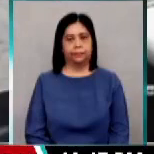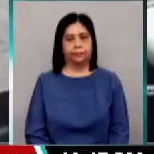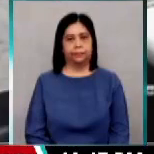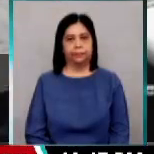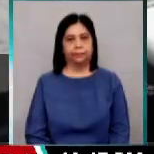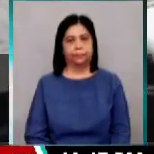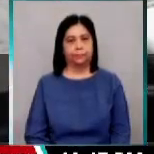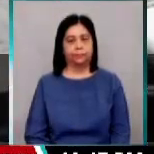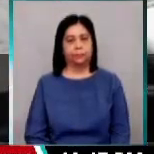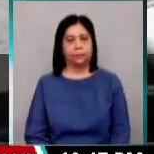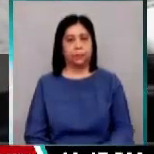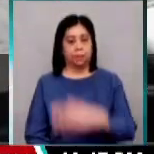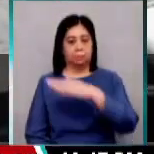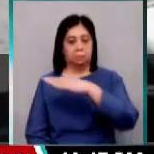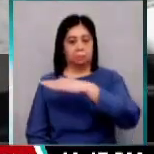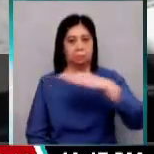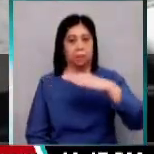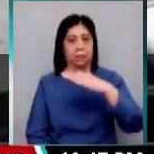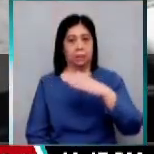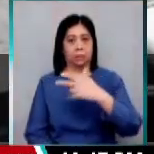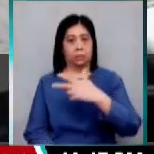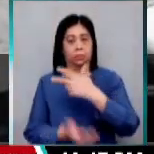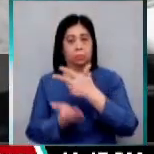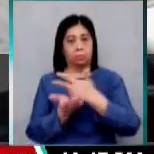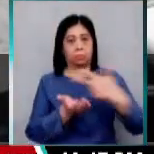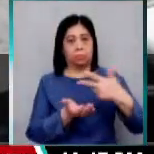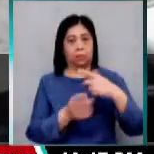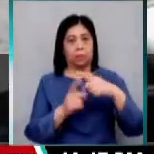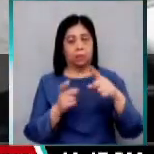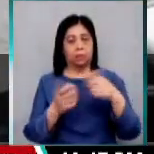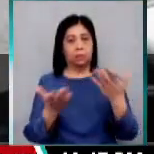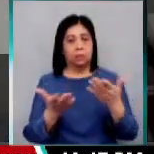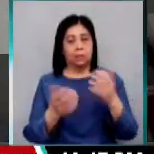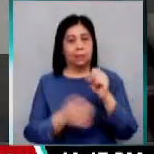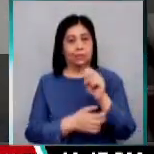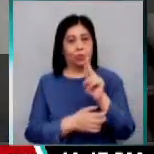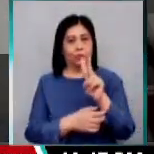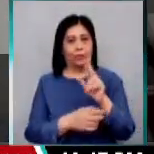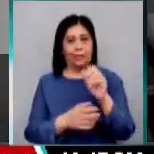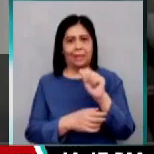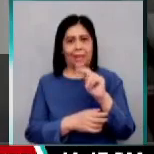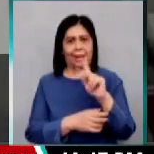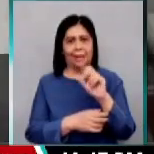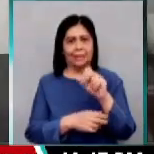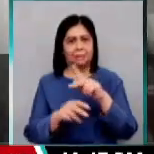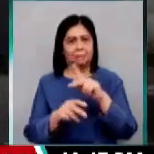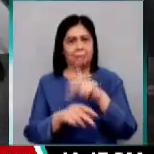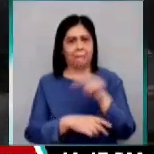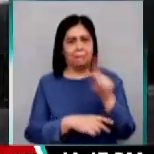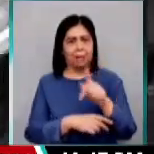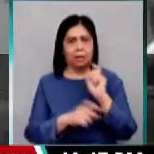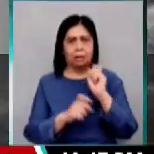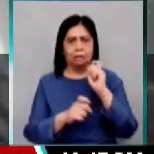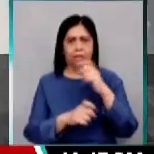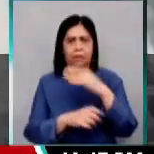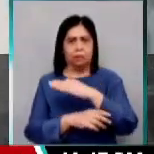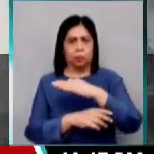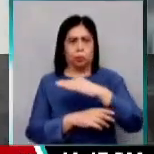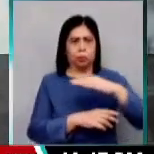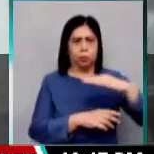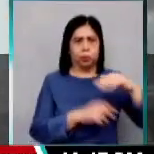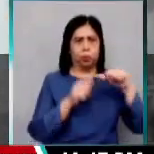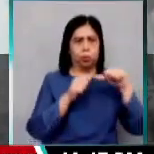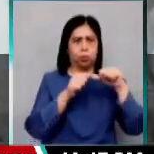Paatras na pumarada ang SUV na yan sa Angeles, Pampanga. Mm-hmm. Pero bumilis ang takbo nito at nagtuloy-tuloy papasok sa